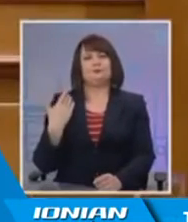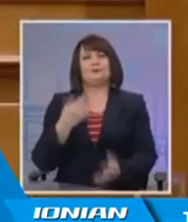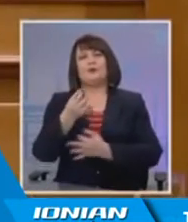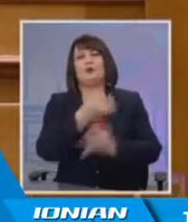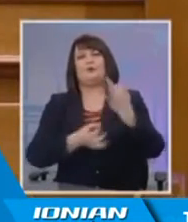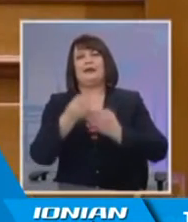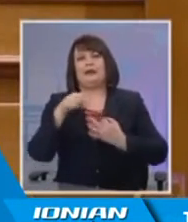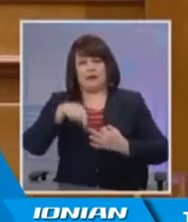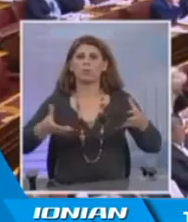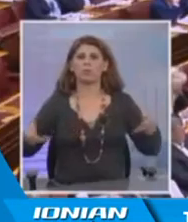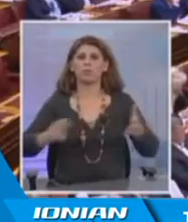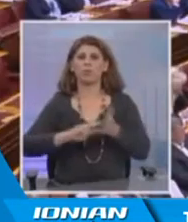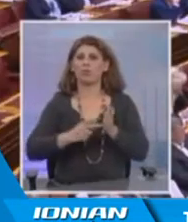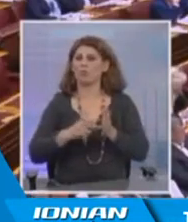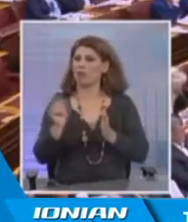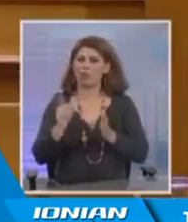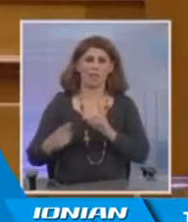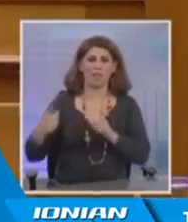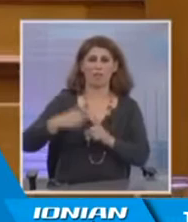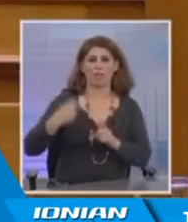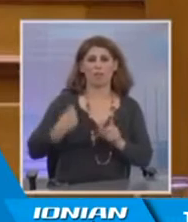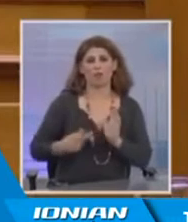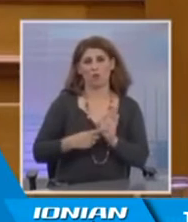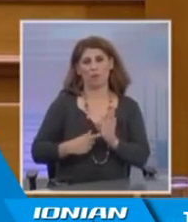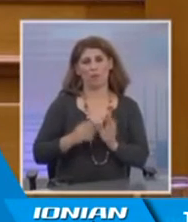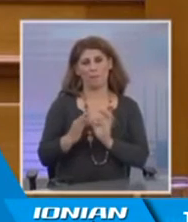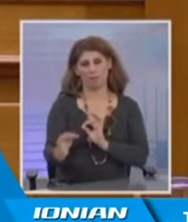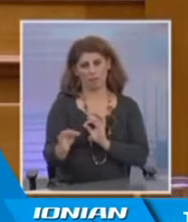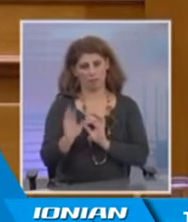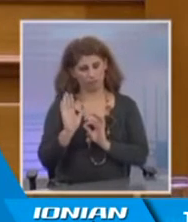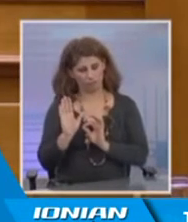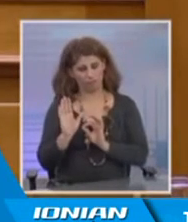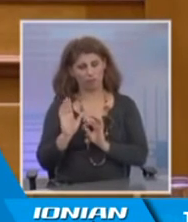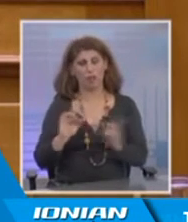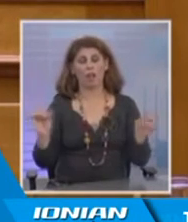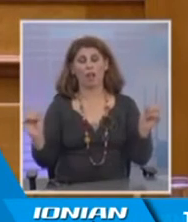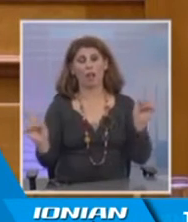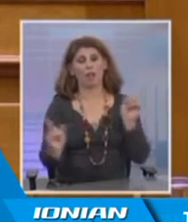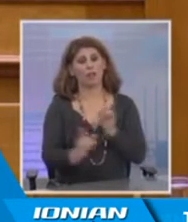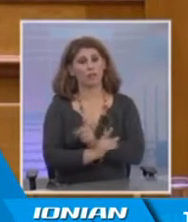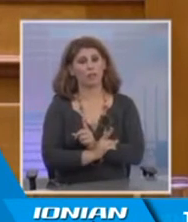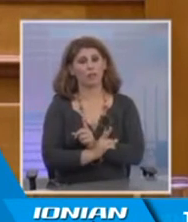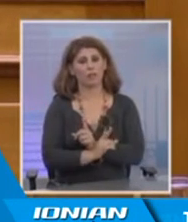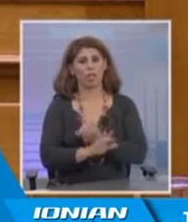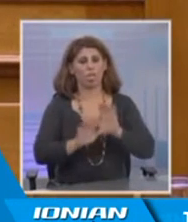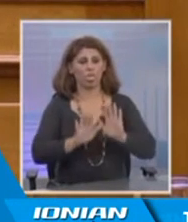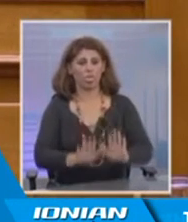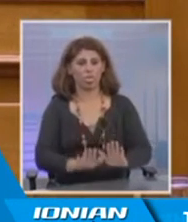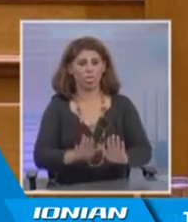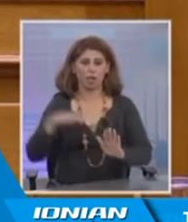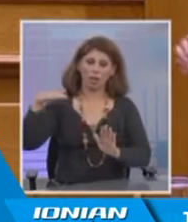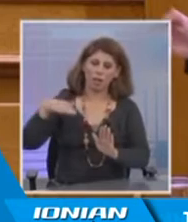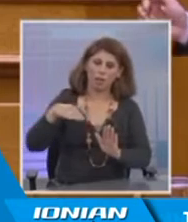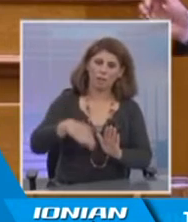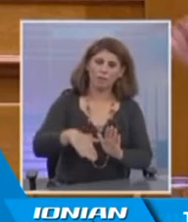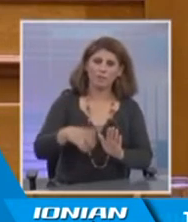ολοκλήρωση της πρώτης αξιολόγησης. Το αίτημα της Νέας Δημοκρατίας για εκλογές επανέλαβε από το Βήμα της Βουλής ο Κυριάκος Μητσοτάκης, χρεώνοντας τον Πρωθυπουργό